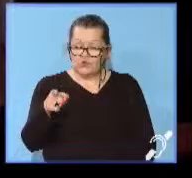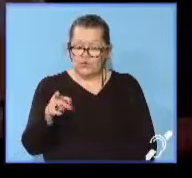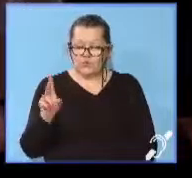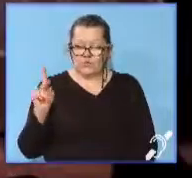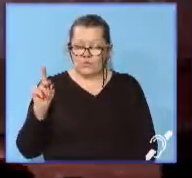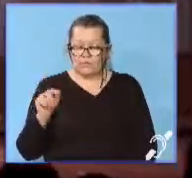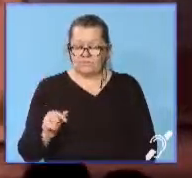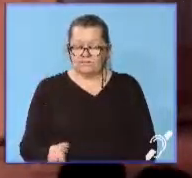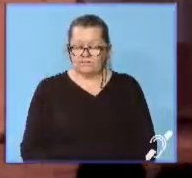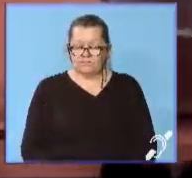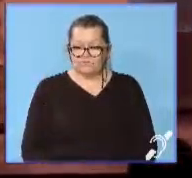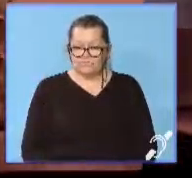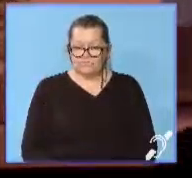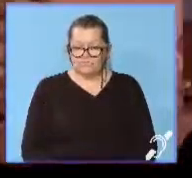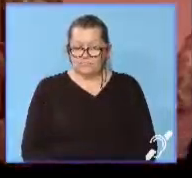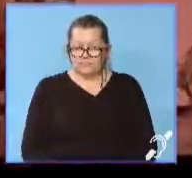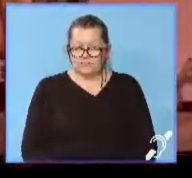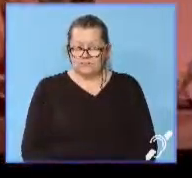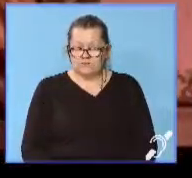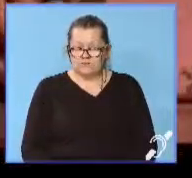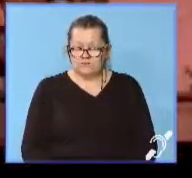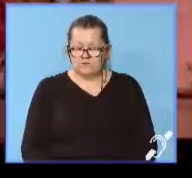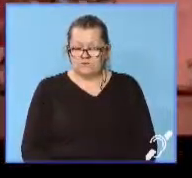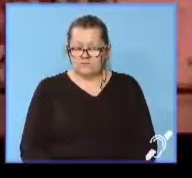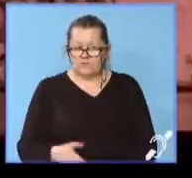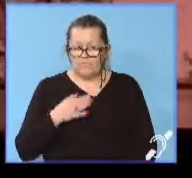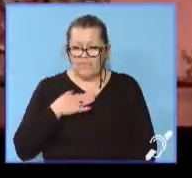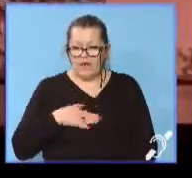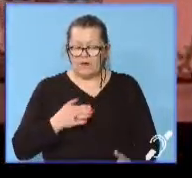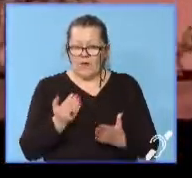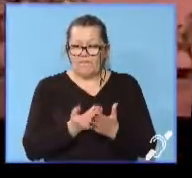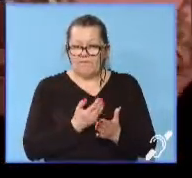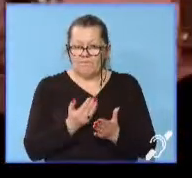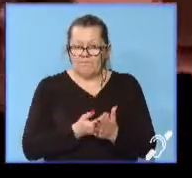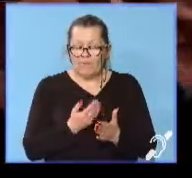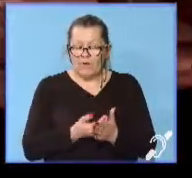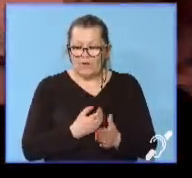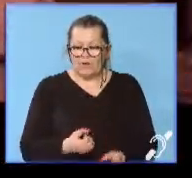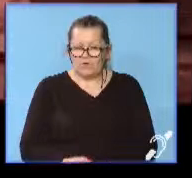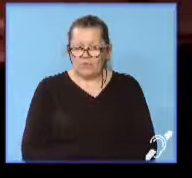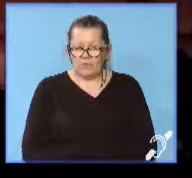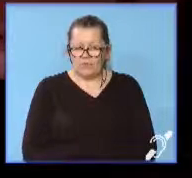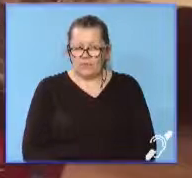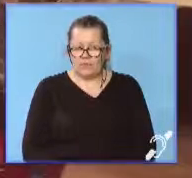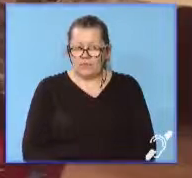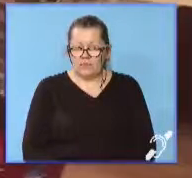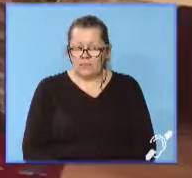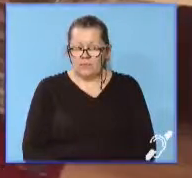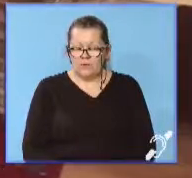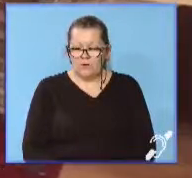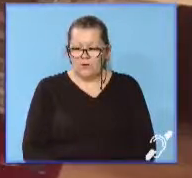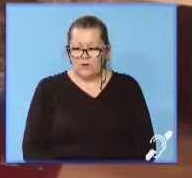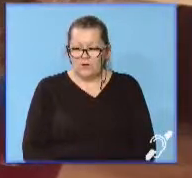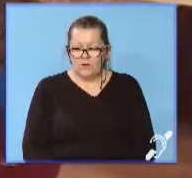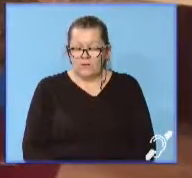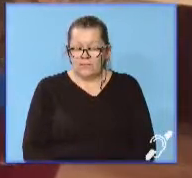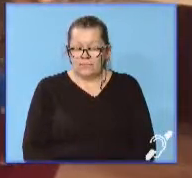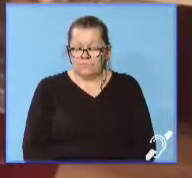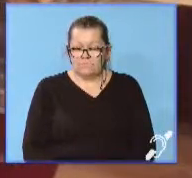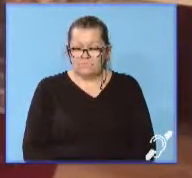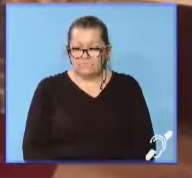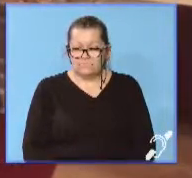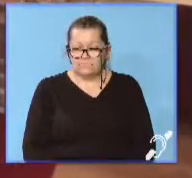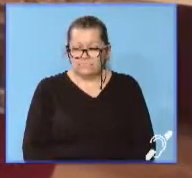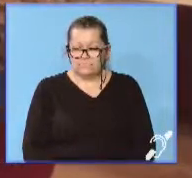și curajos mi a plăcut basmul povestea dar mi a plăcut foarte mult cum a fost pusă